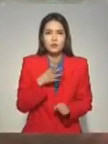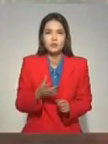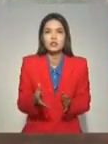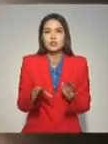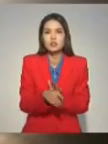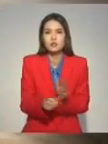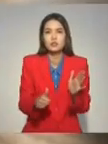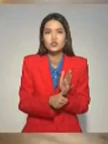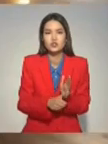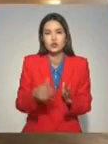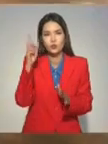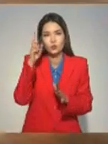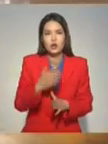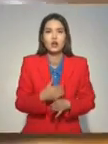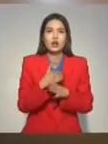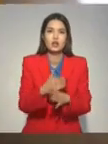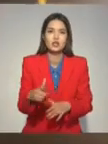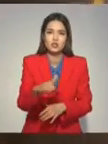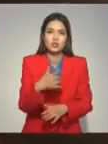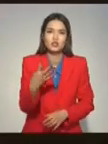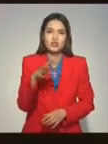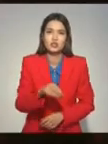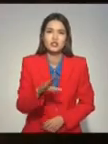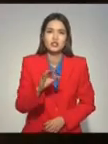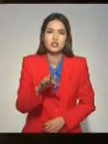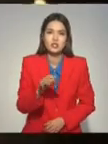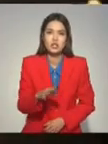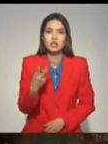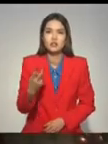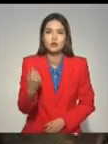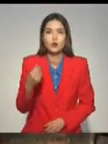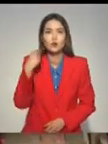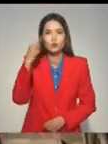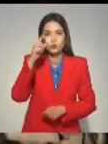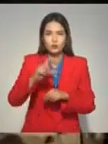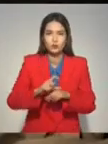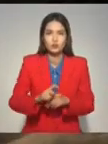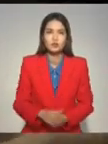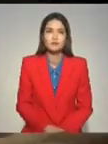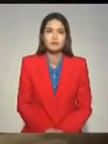было совершено 6 гуманитарных рейсов. 4 из них в Сирию и 2 в Турцию.